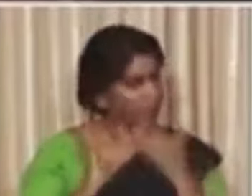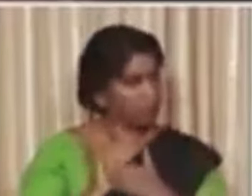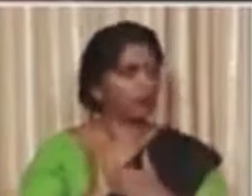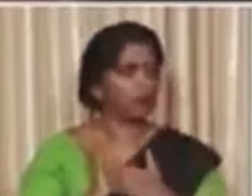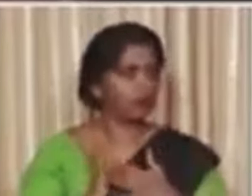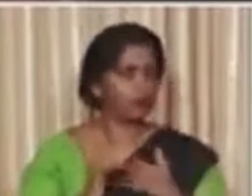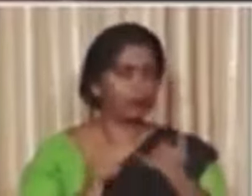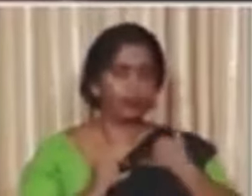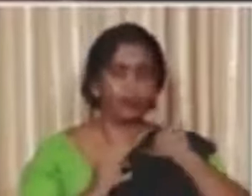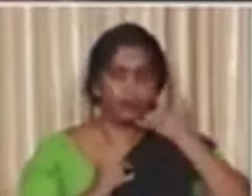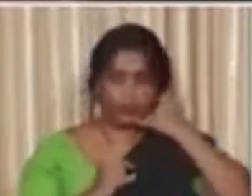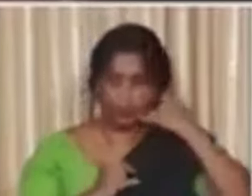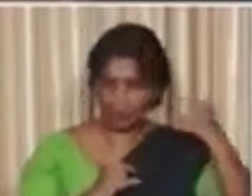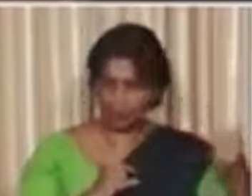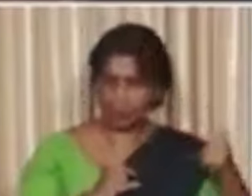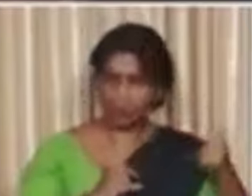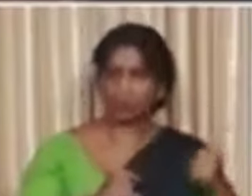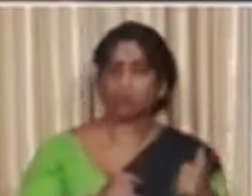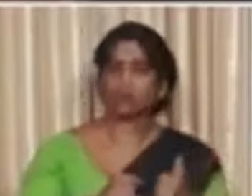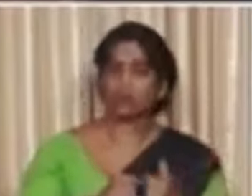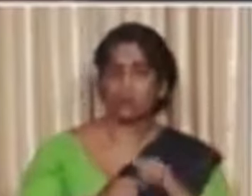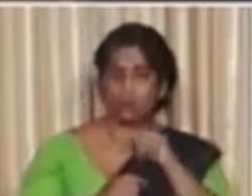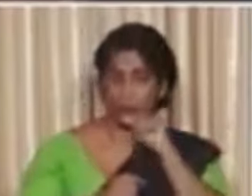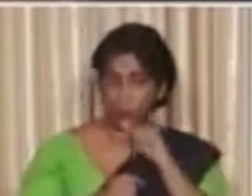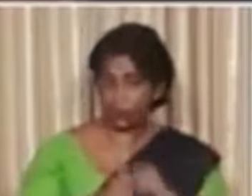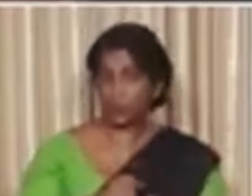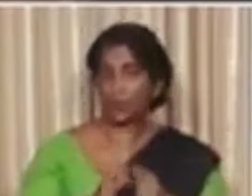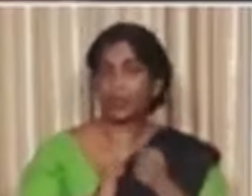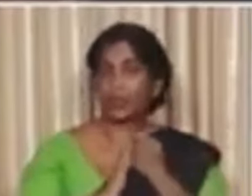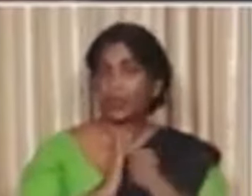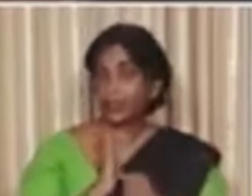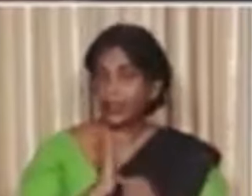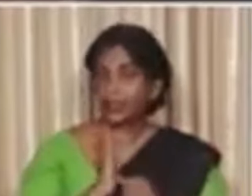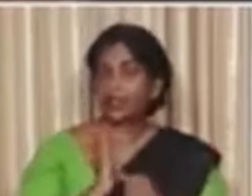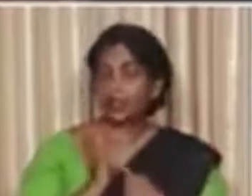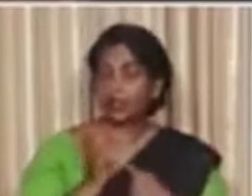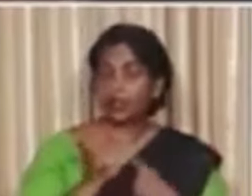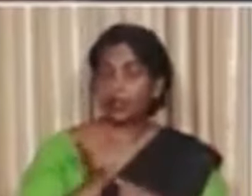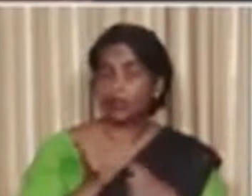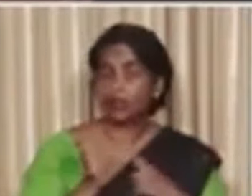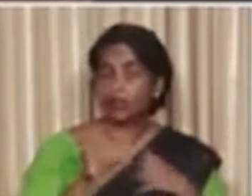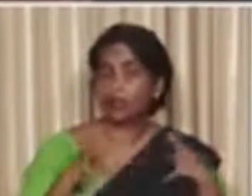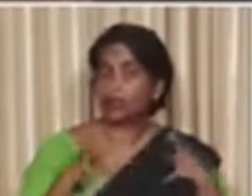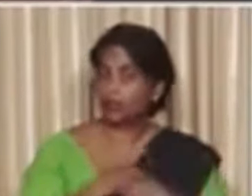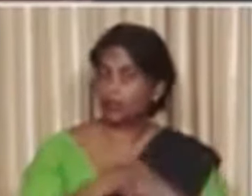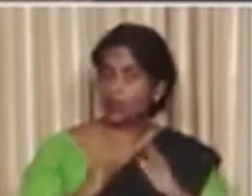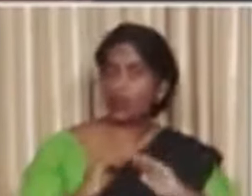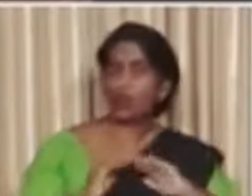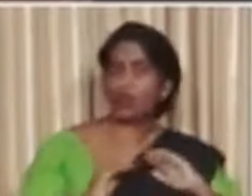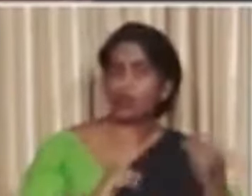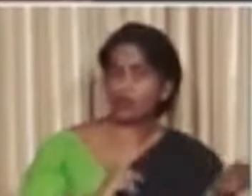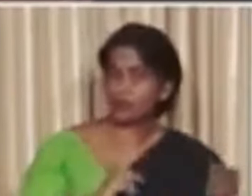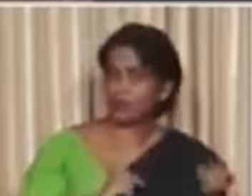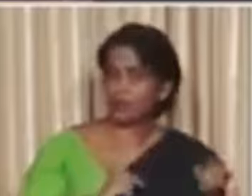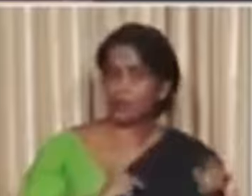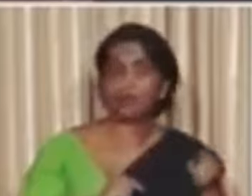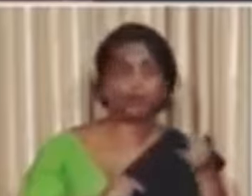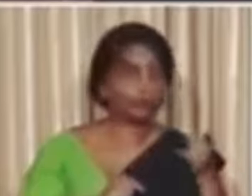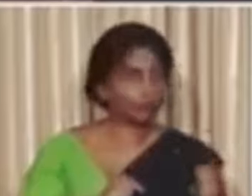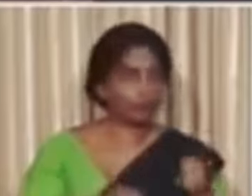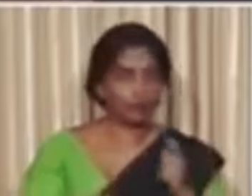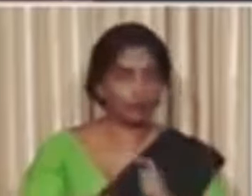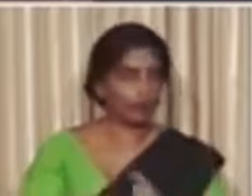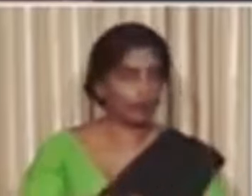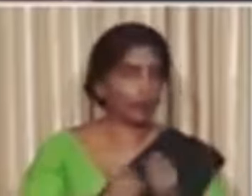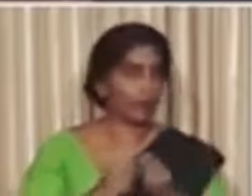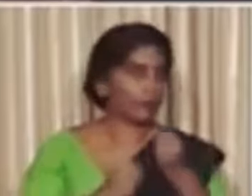අපි දුරකථනයෙන් දැනුම් දුන්නා කිසිම නීතියට පිට ඒකට